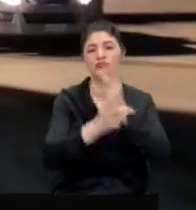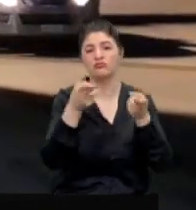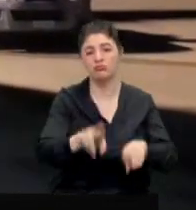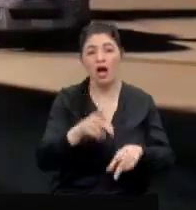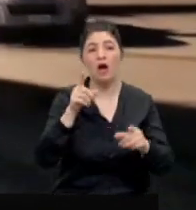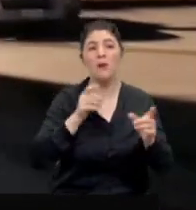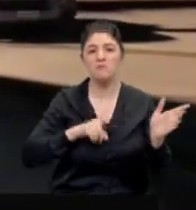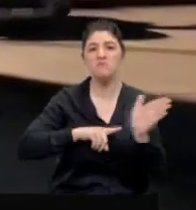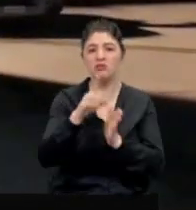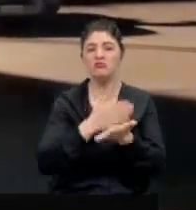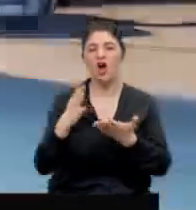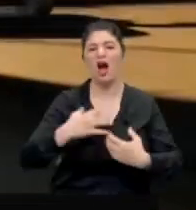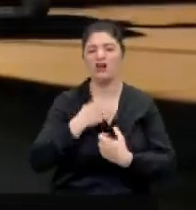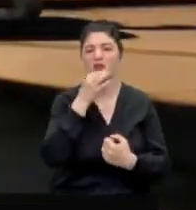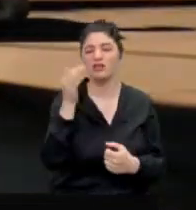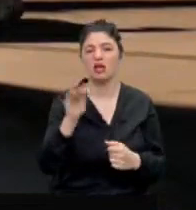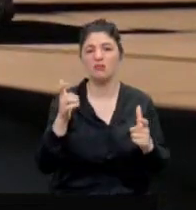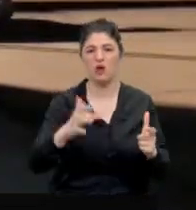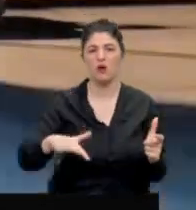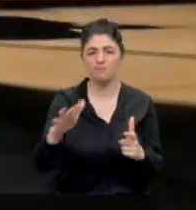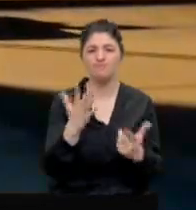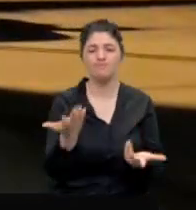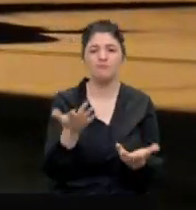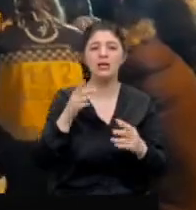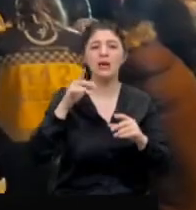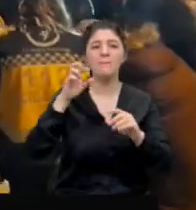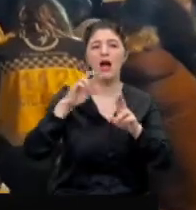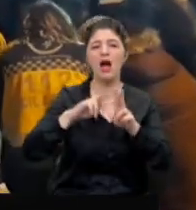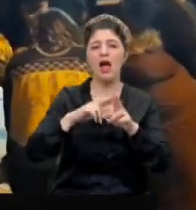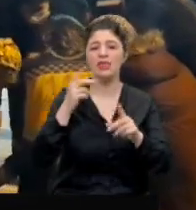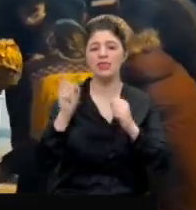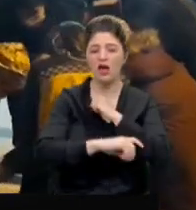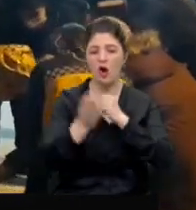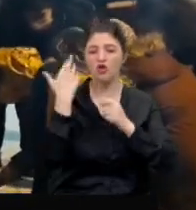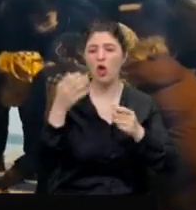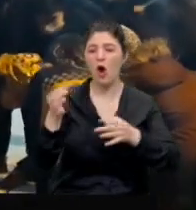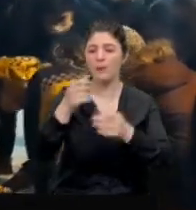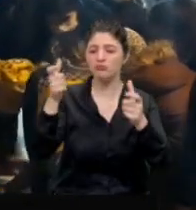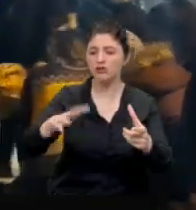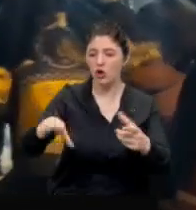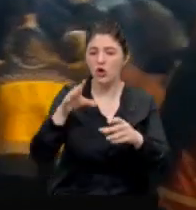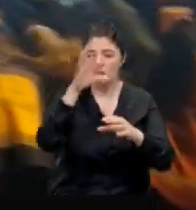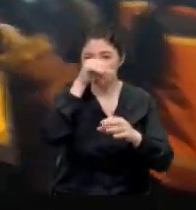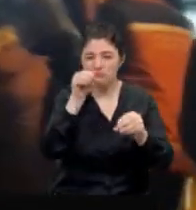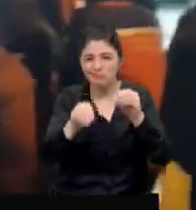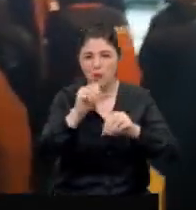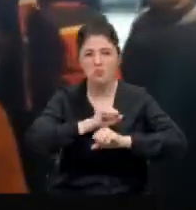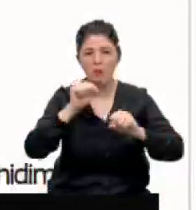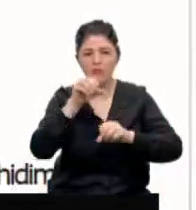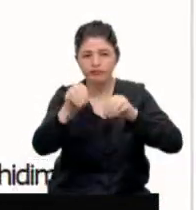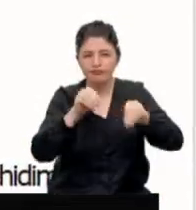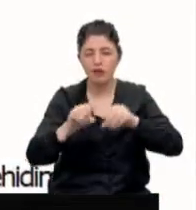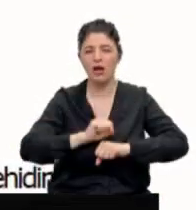Harekat başarıyla sürerken acı bir haber geldi bölgeden. PKK'lı teröristlerin önceden harekat bölgesinde tuzakladıkları el yapımı